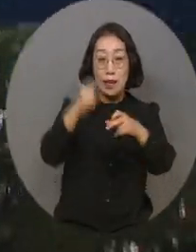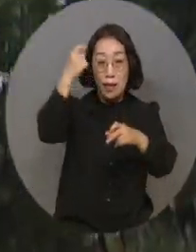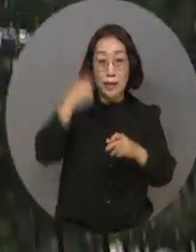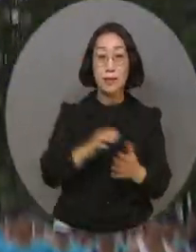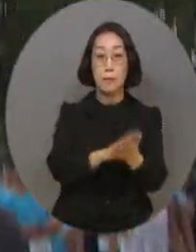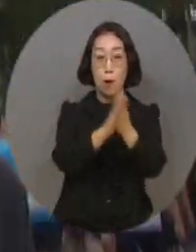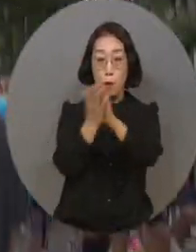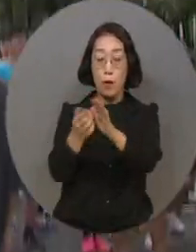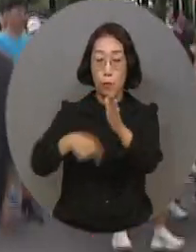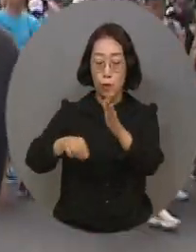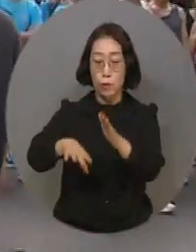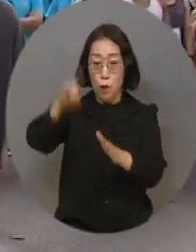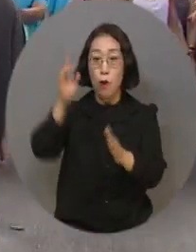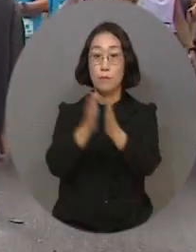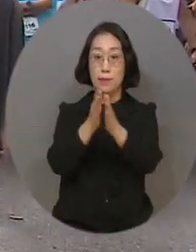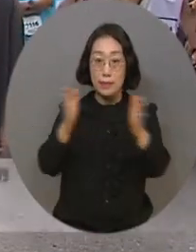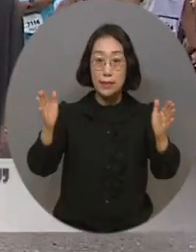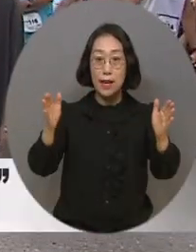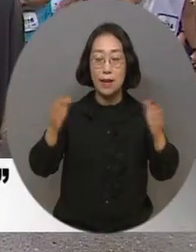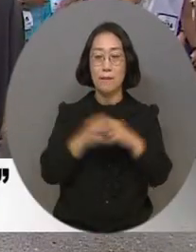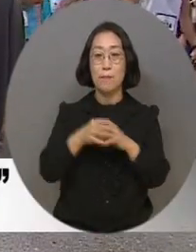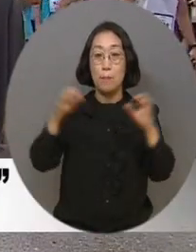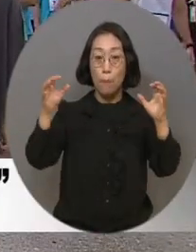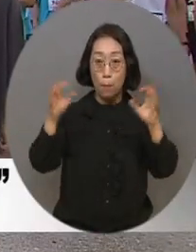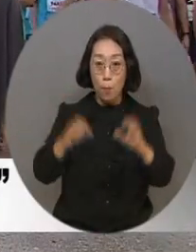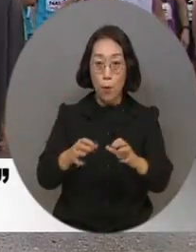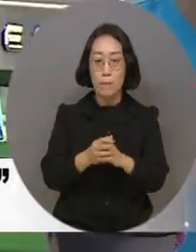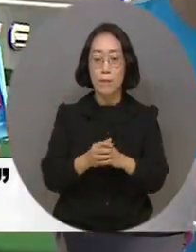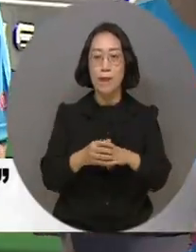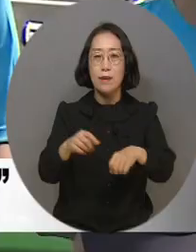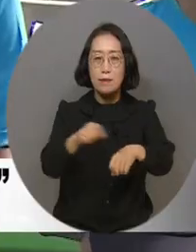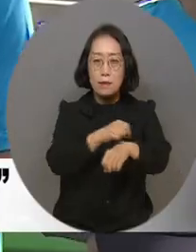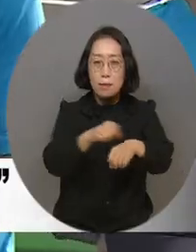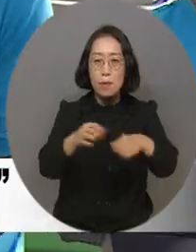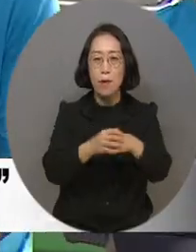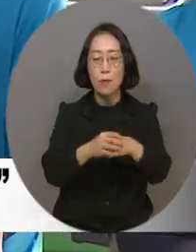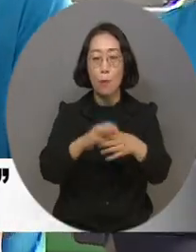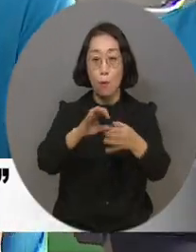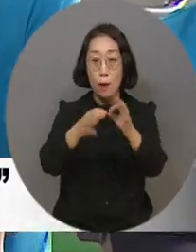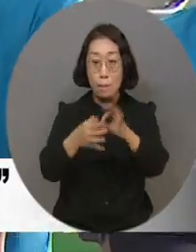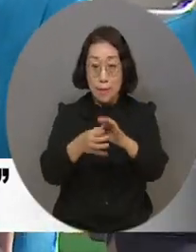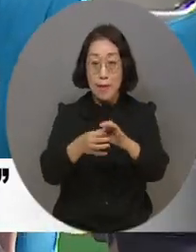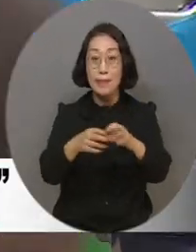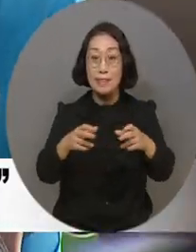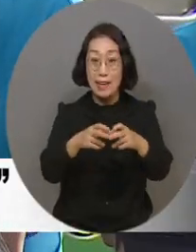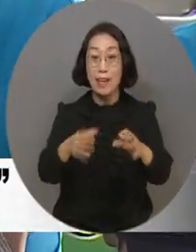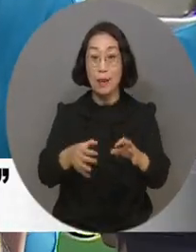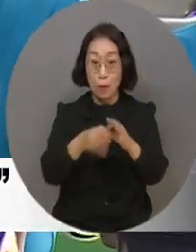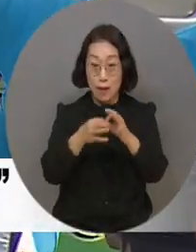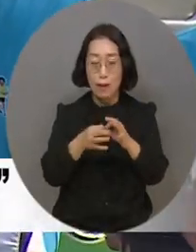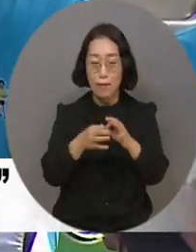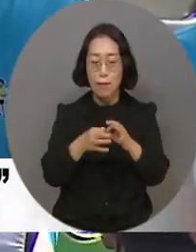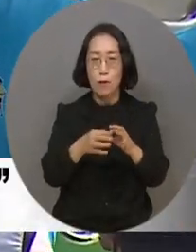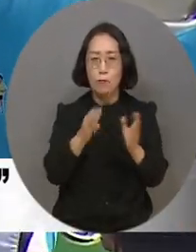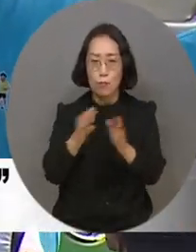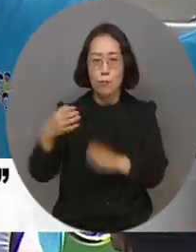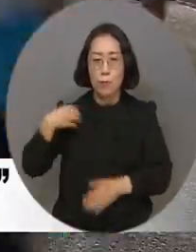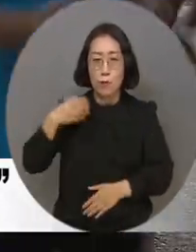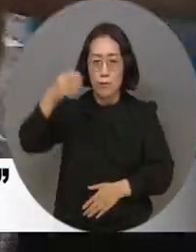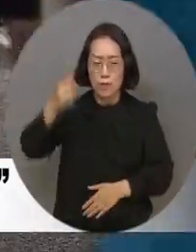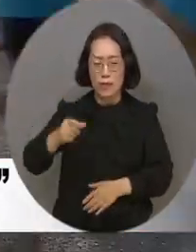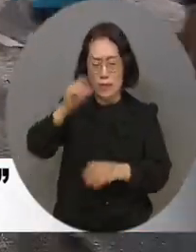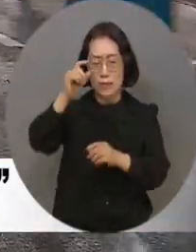위해 출발점에 선 참가자들. 스페셜 올림픽 코리아 이용훈 회장은 장애가 더 이상 장애가 되지 않는 세상을